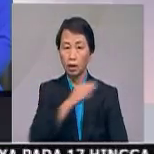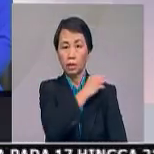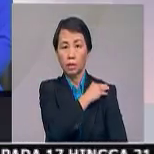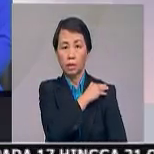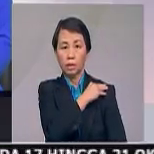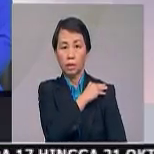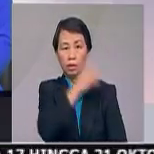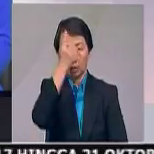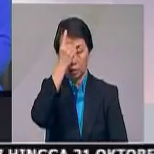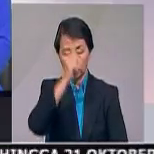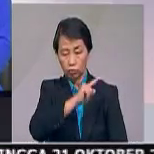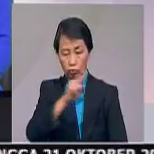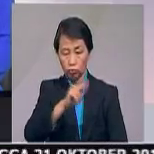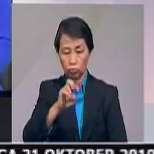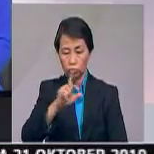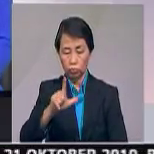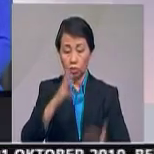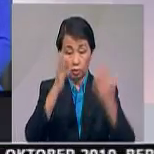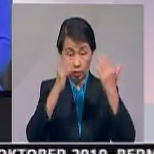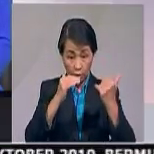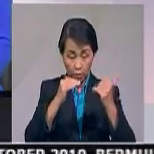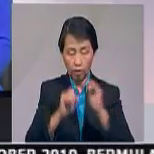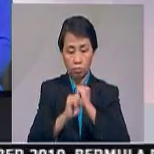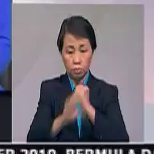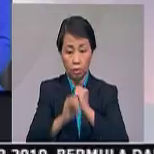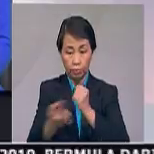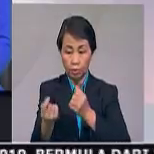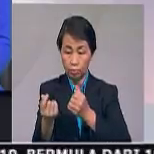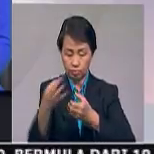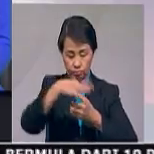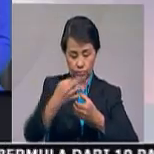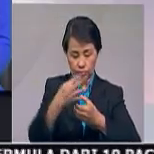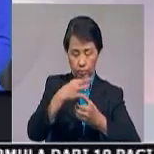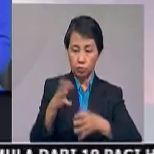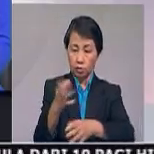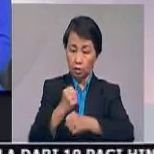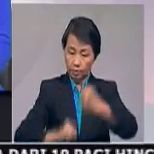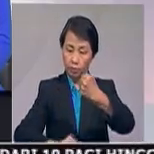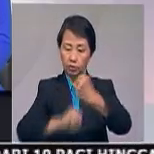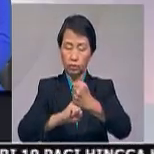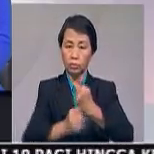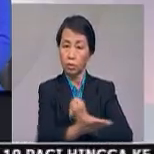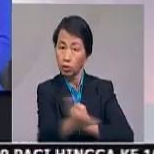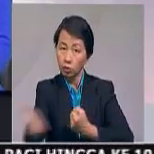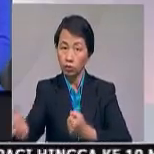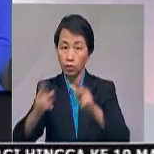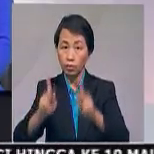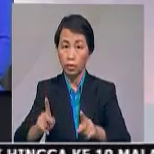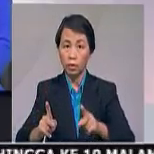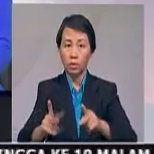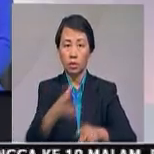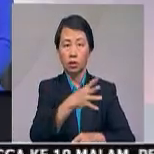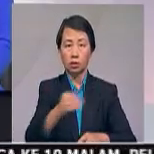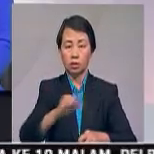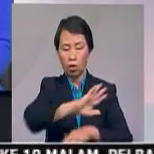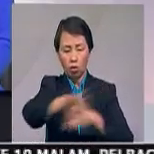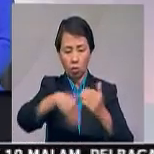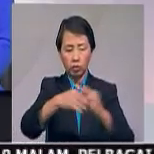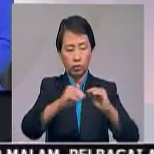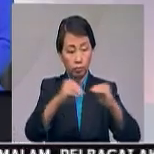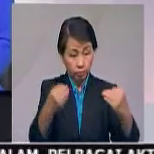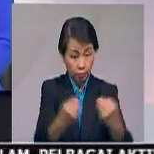Datuk Zulkarnain Ahmad mengharapkan agar kempen seperti ini terus mendapat sokongan semua pihak serta lapisan